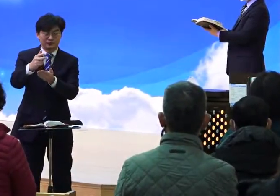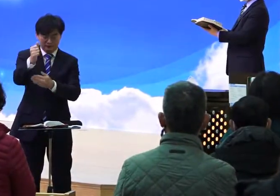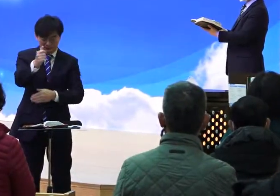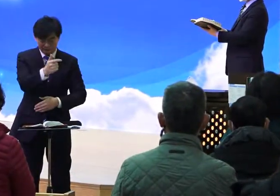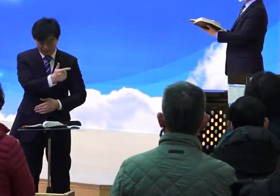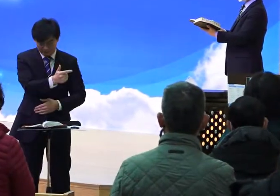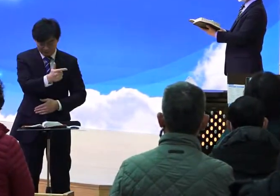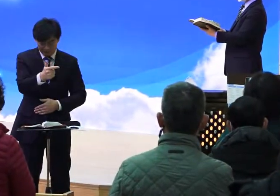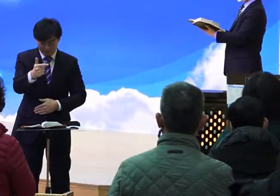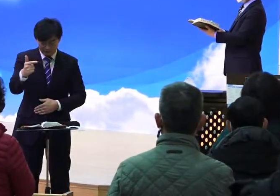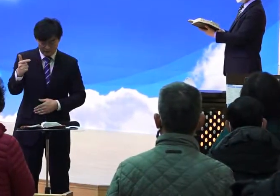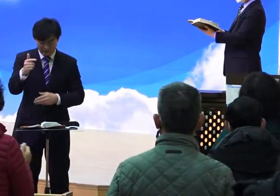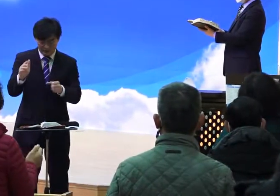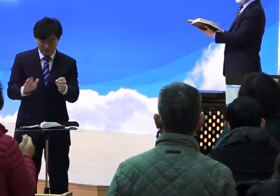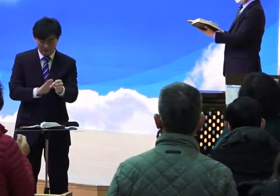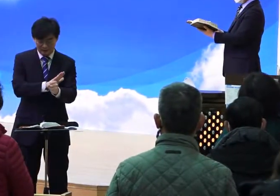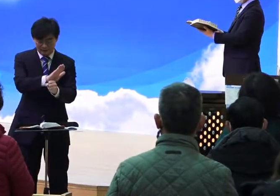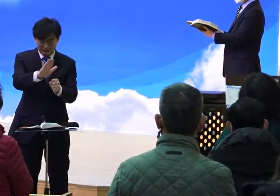죽으신